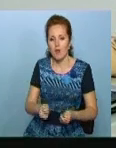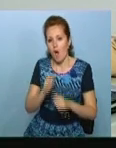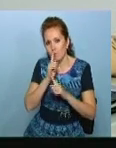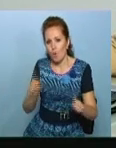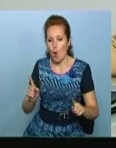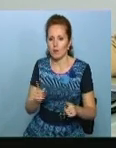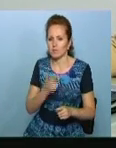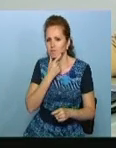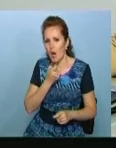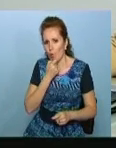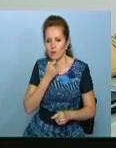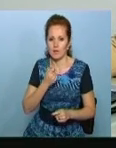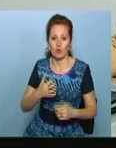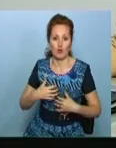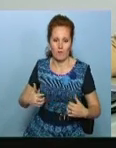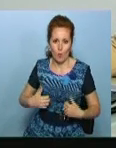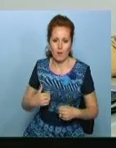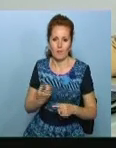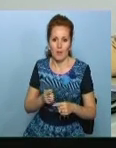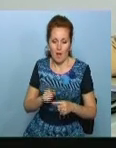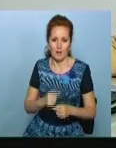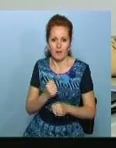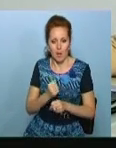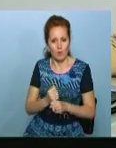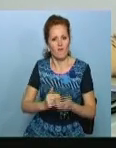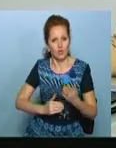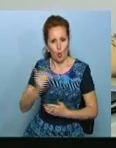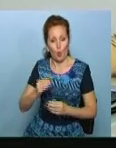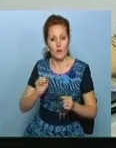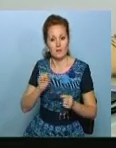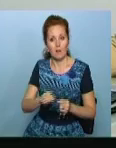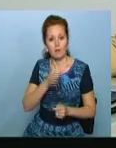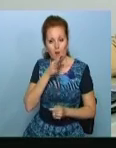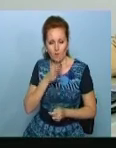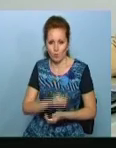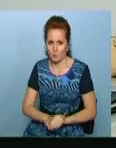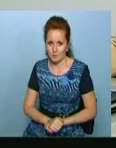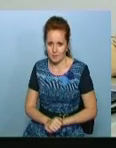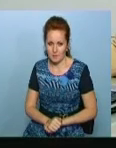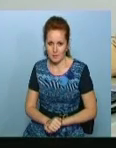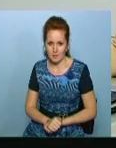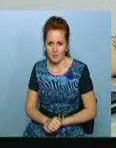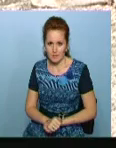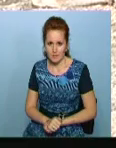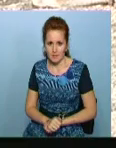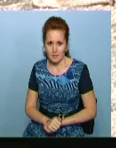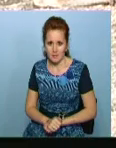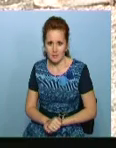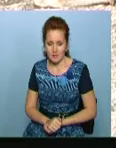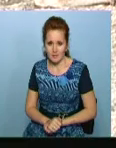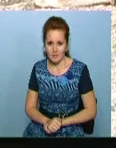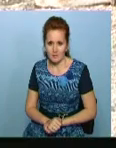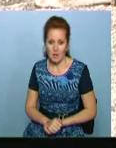породистых животных. На их разведение республика сегодня делает высокую ставку. С открытия репортаж Оксаны Худяковой. По